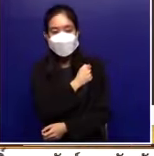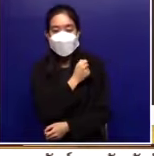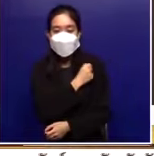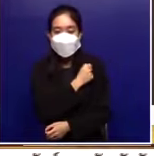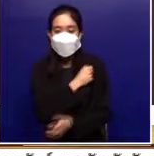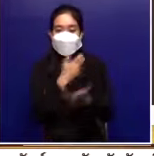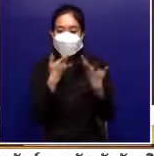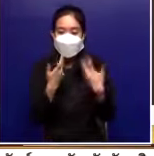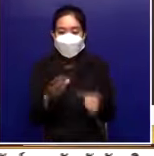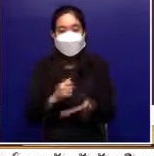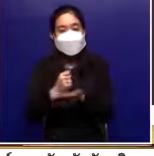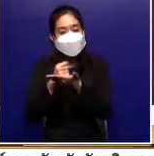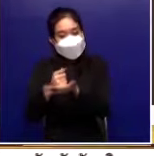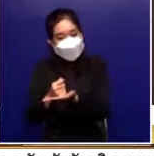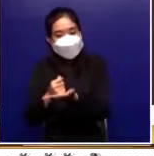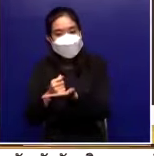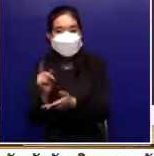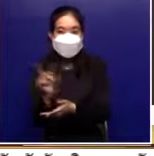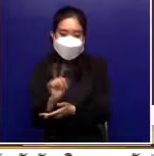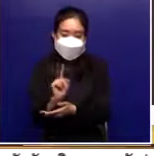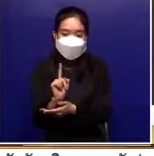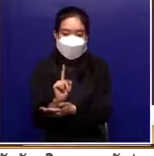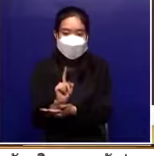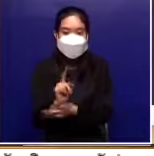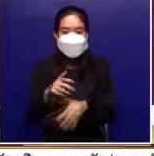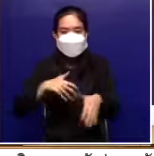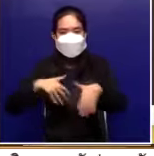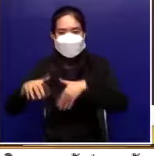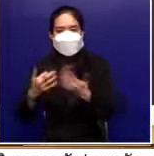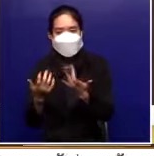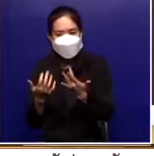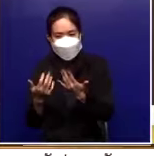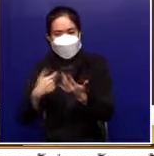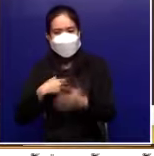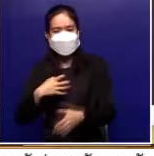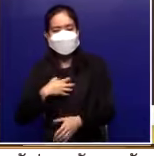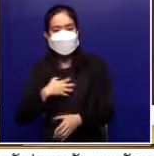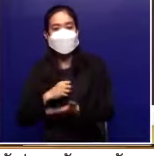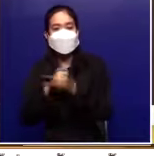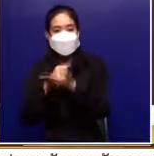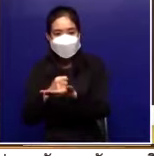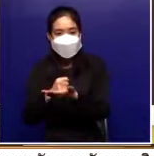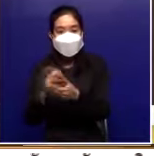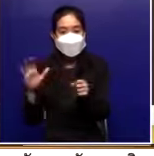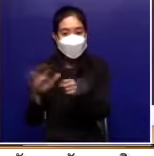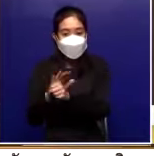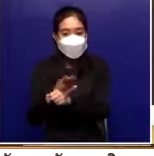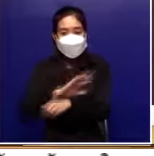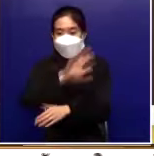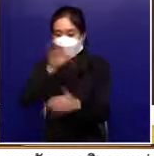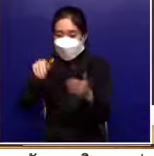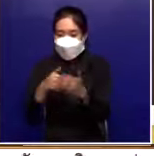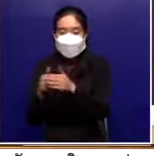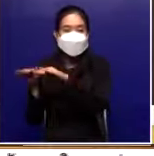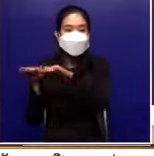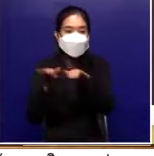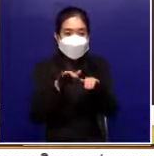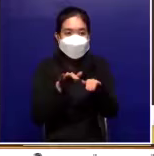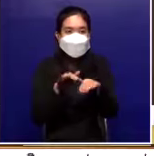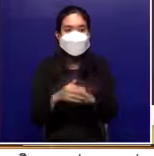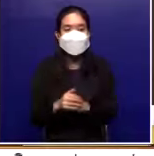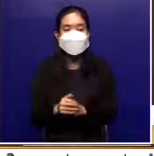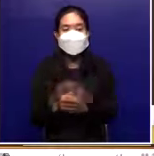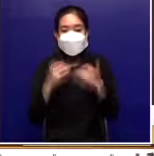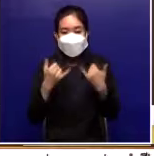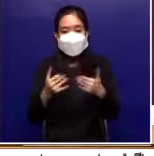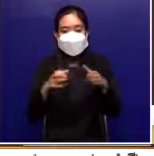พริกละลายแม่น้ำเนี่ยประชาชนเขาคิดแบบนั้นนะฝ่ายค้านก็คิดแบบนี้เช่นเดียวกันท่านประธานครับจึงไม่อาจไว้วางใจให้ผ่านพระราช